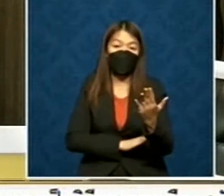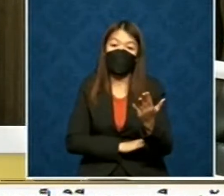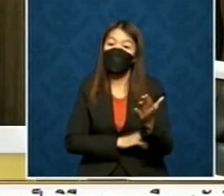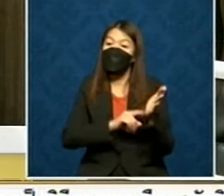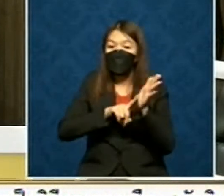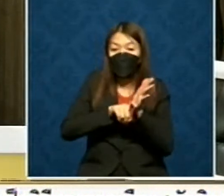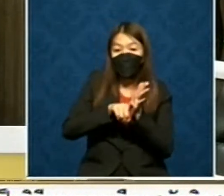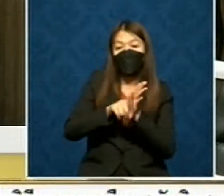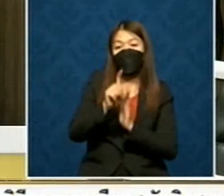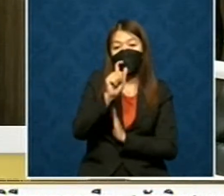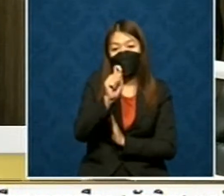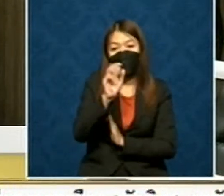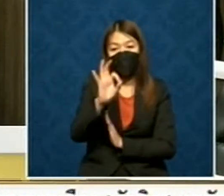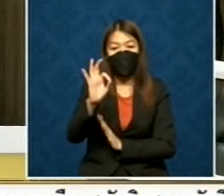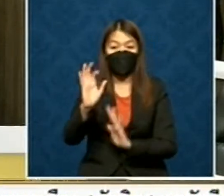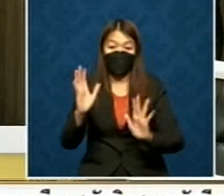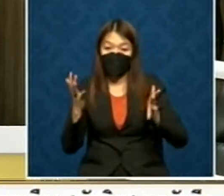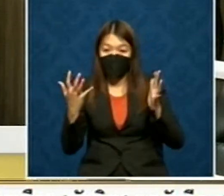ASF